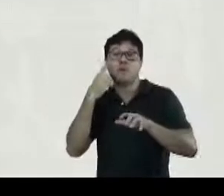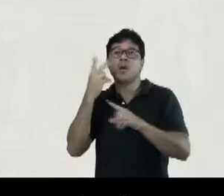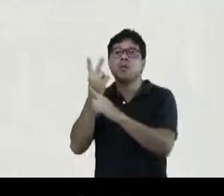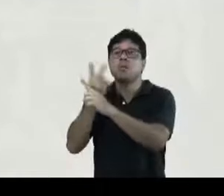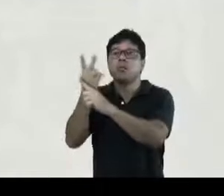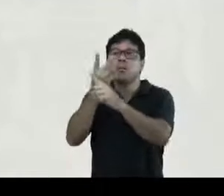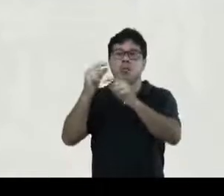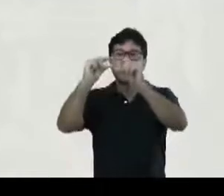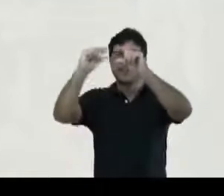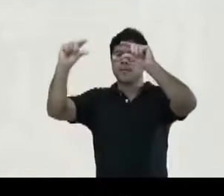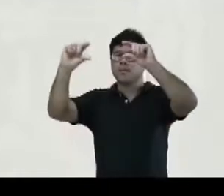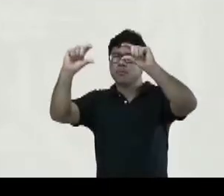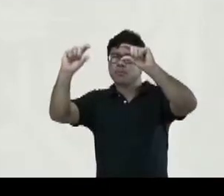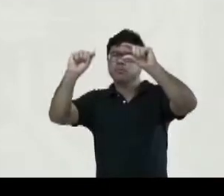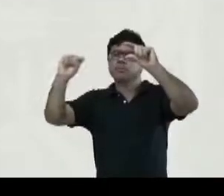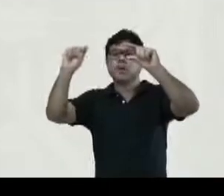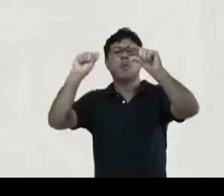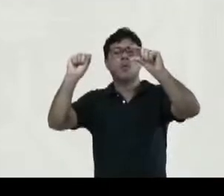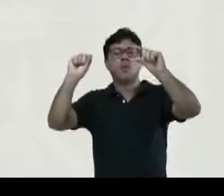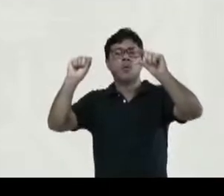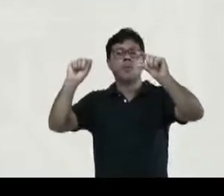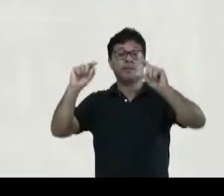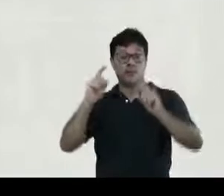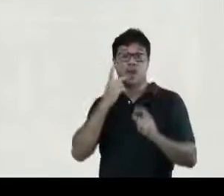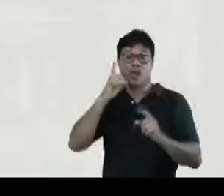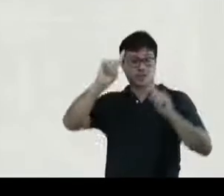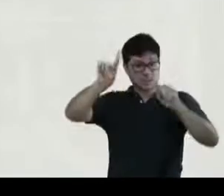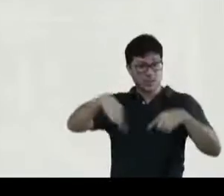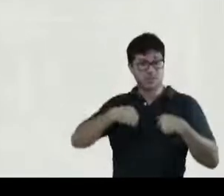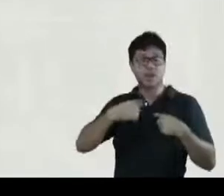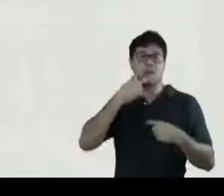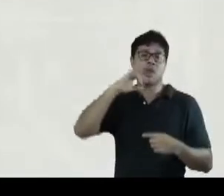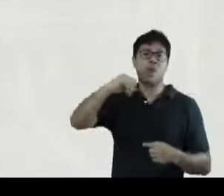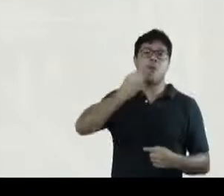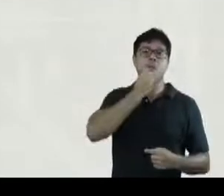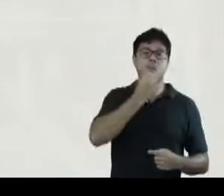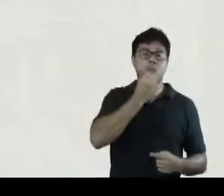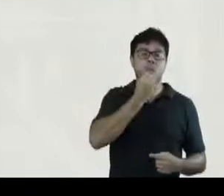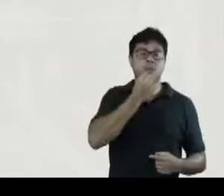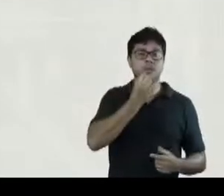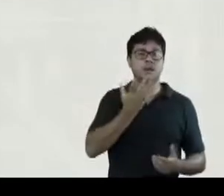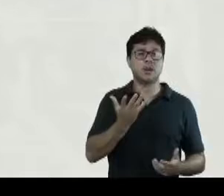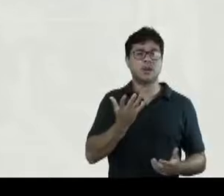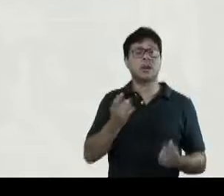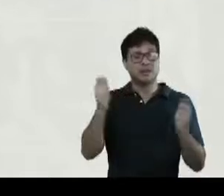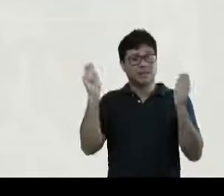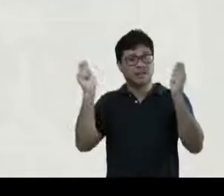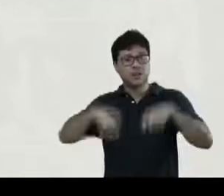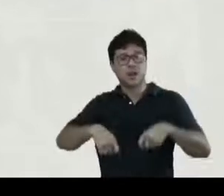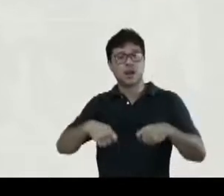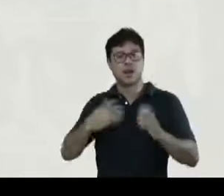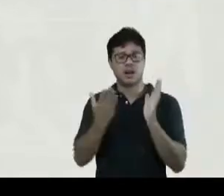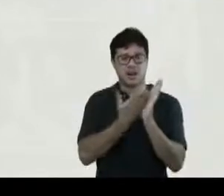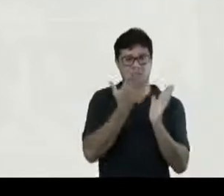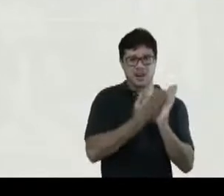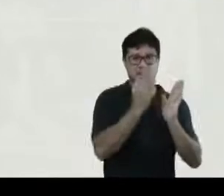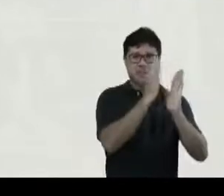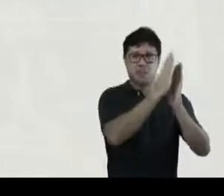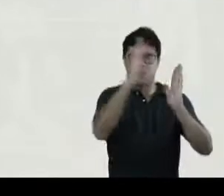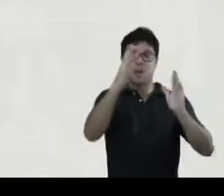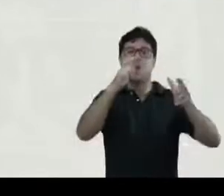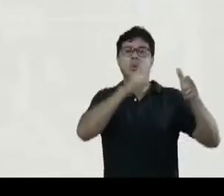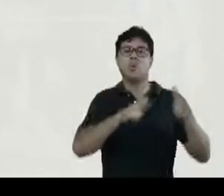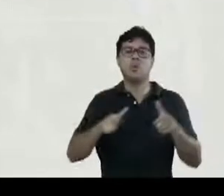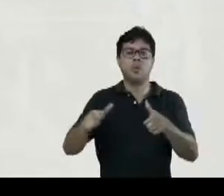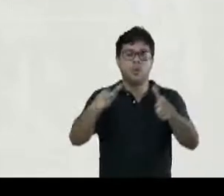von einzelnen Bibliotheken ermöglichten, aber immer mehr von Verbünden und Konsortien gepflegten und